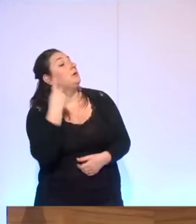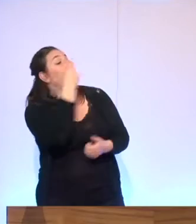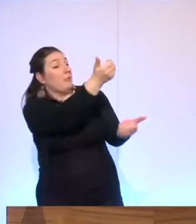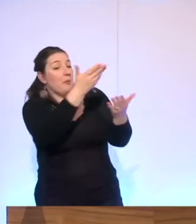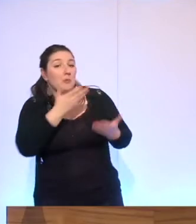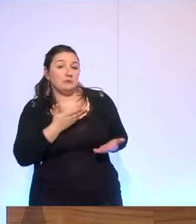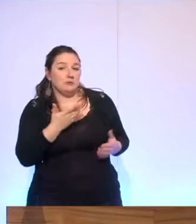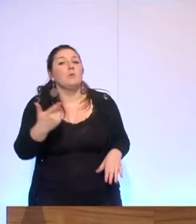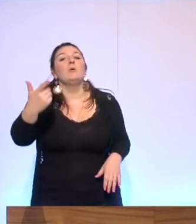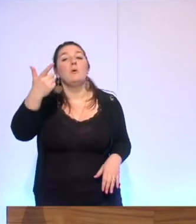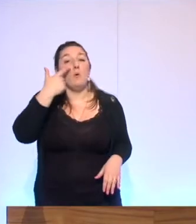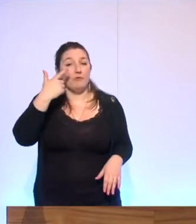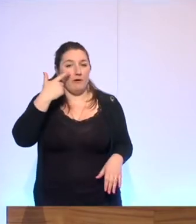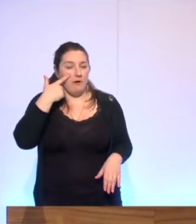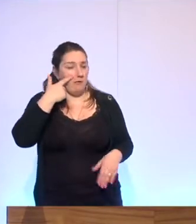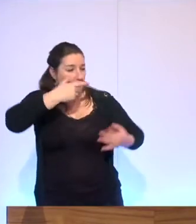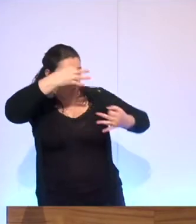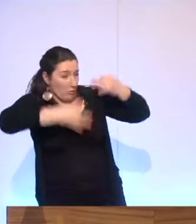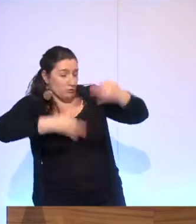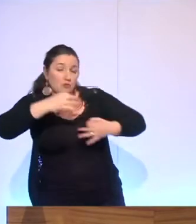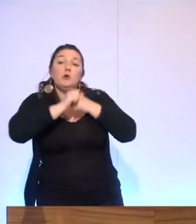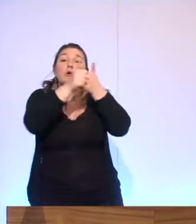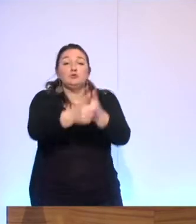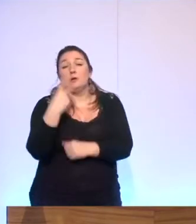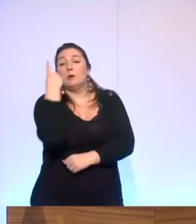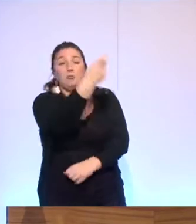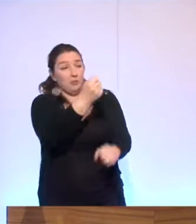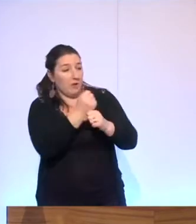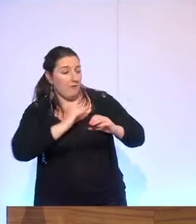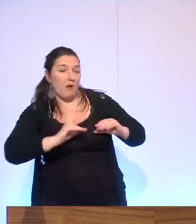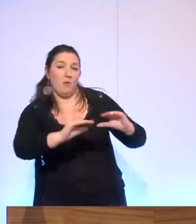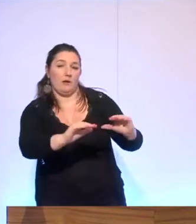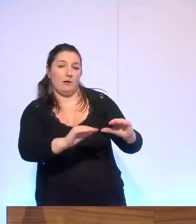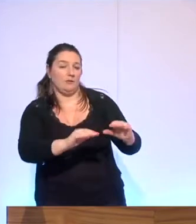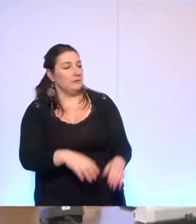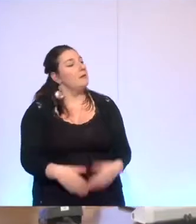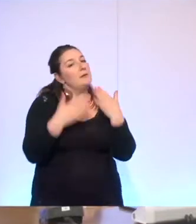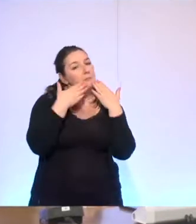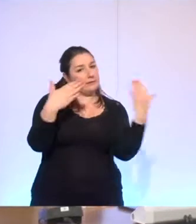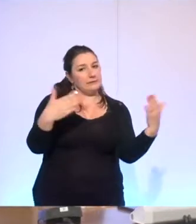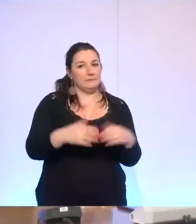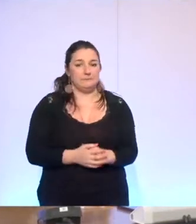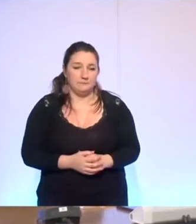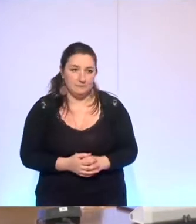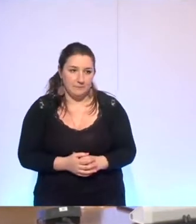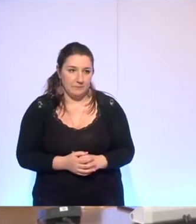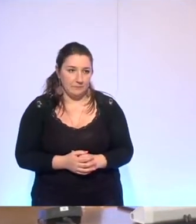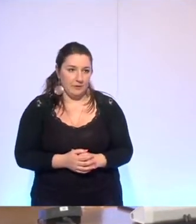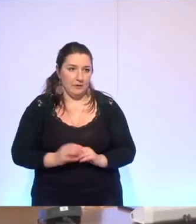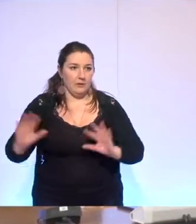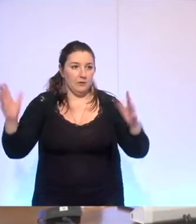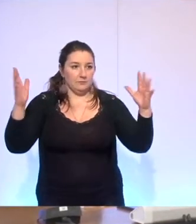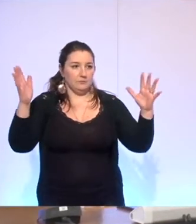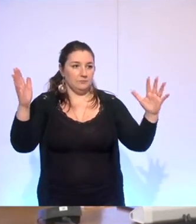et seulement sur vos propositions que nous nous déterminerons. Je vous remercie. Merci.